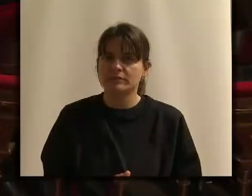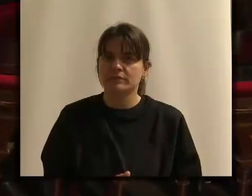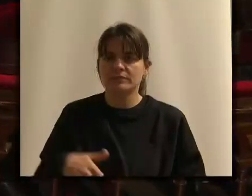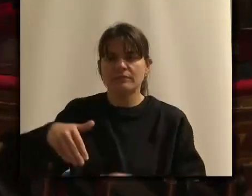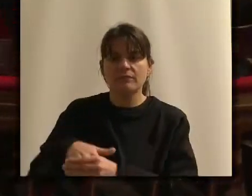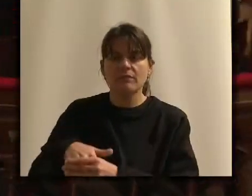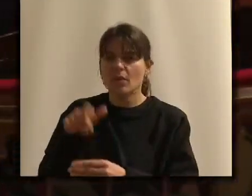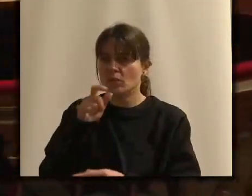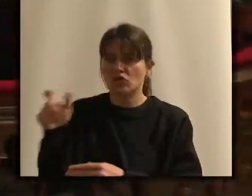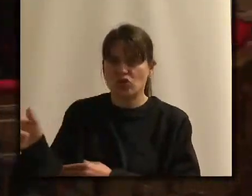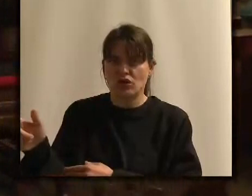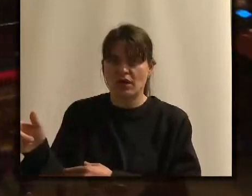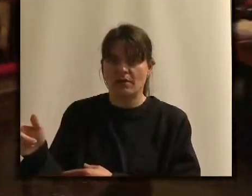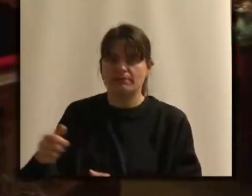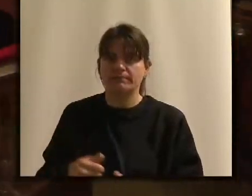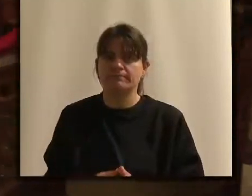Vots en contra?